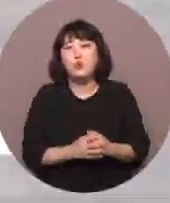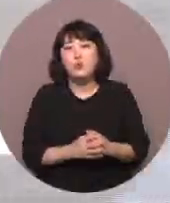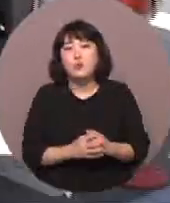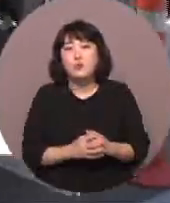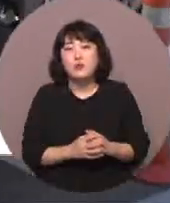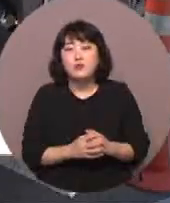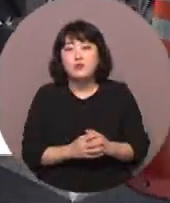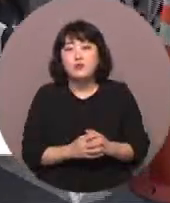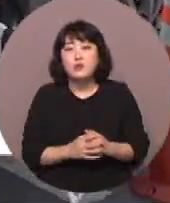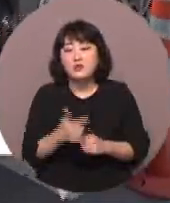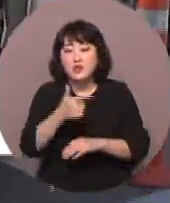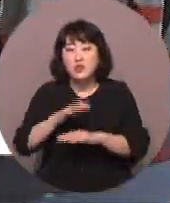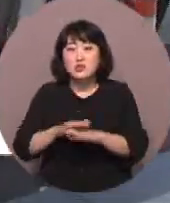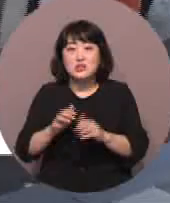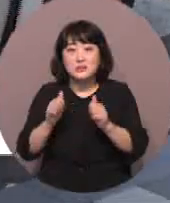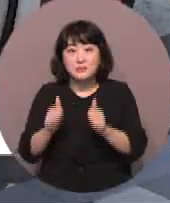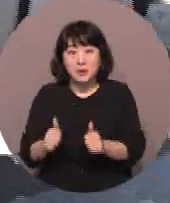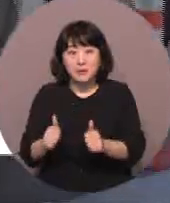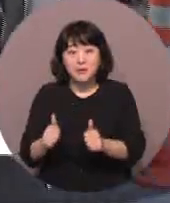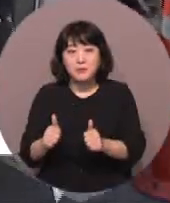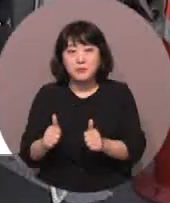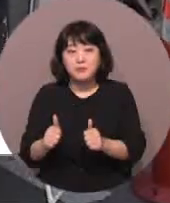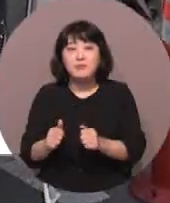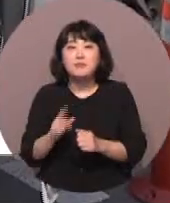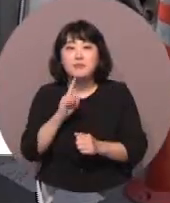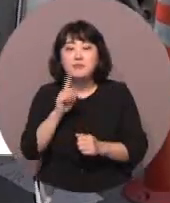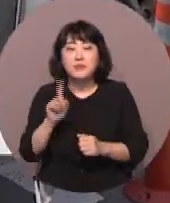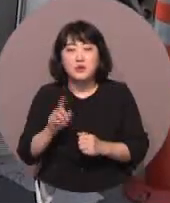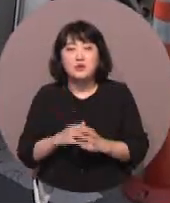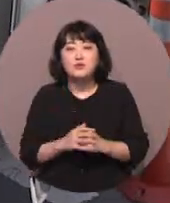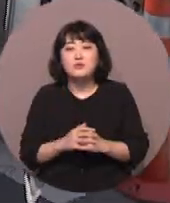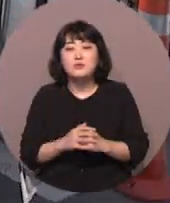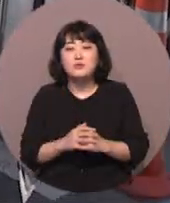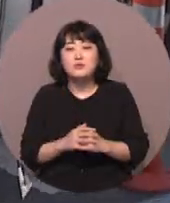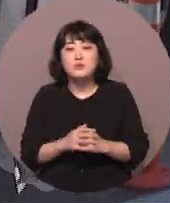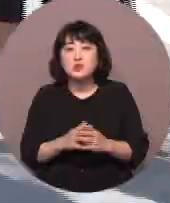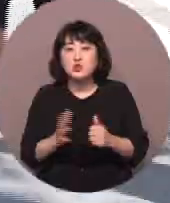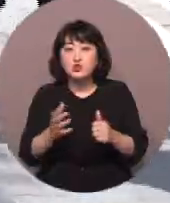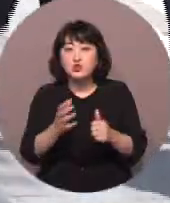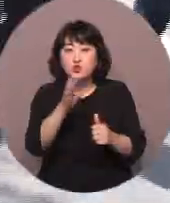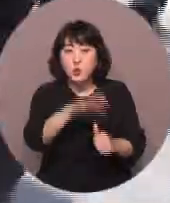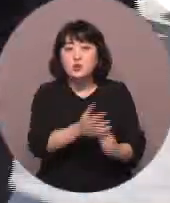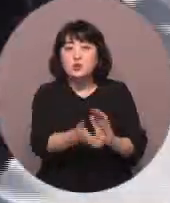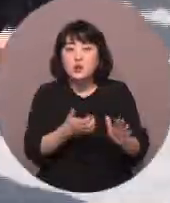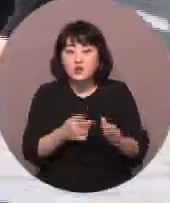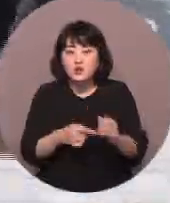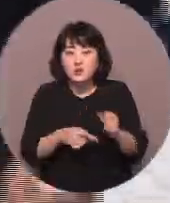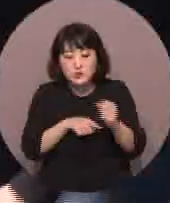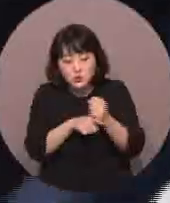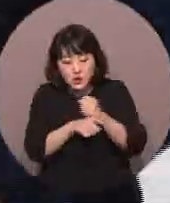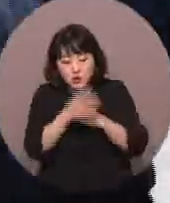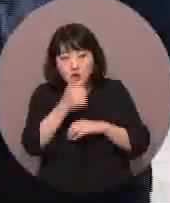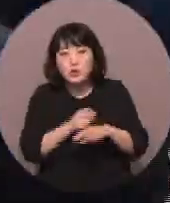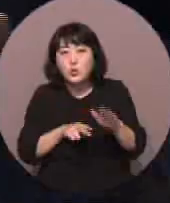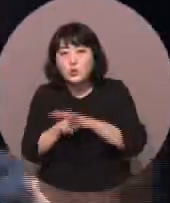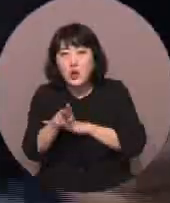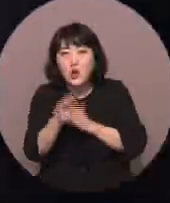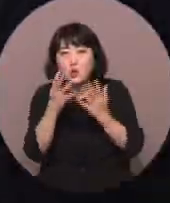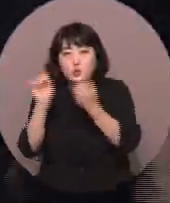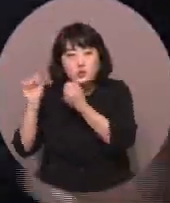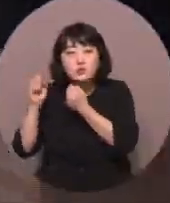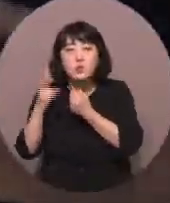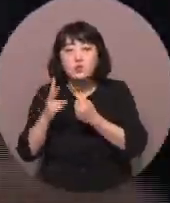선한 지원 박상국 영장전담 부장판사는 김 모 씨에 대한 구속 전 피의자 심문에서 도주와 증거인멸